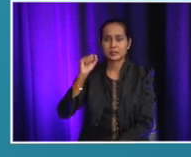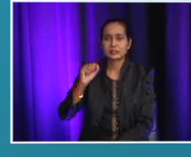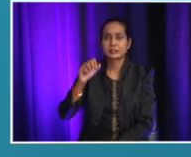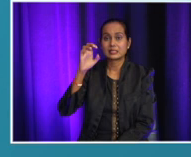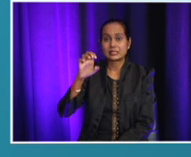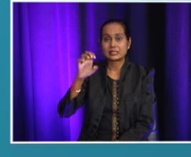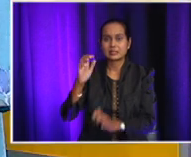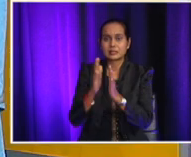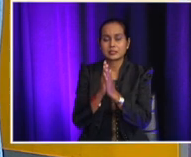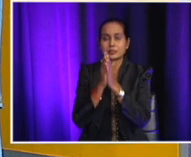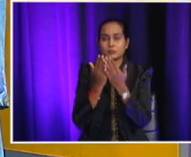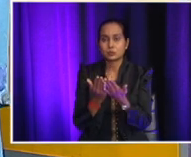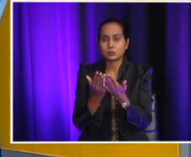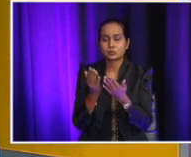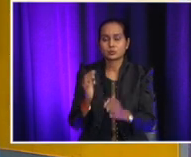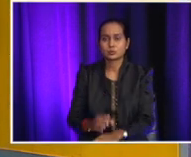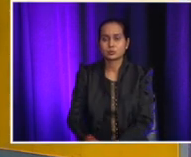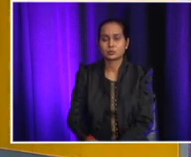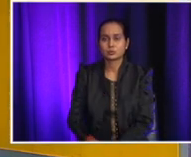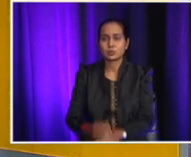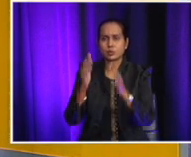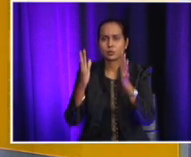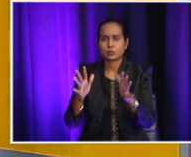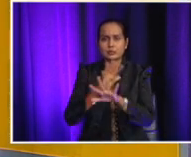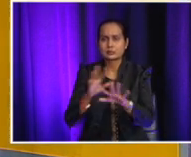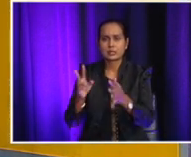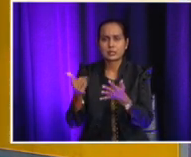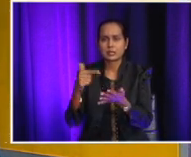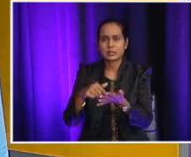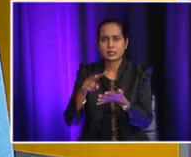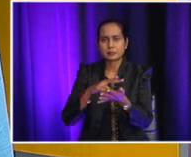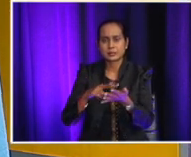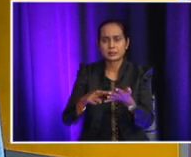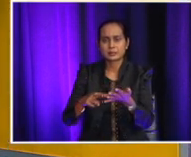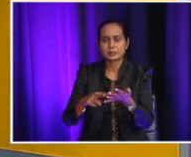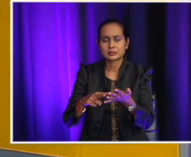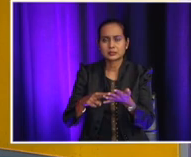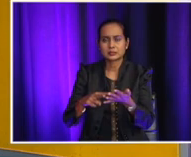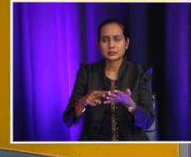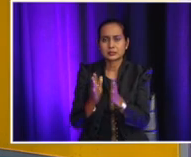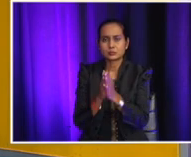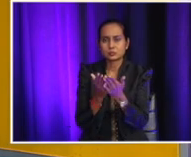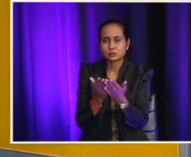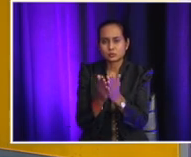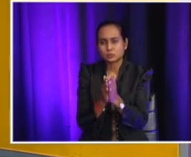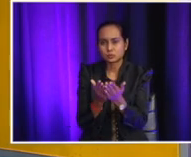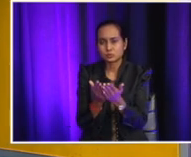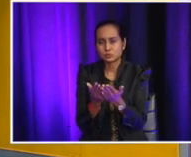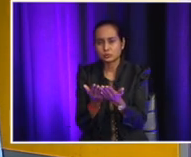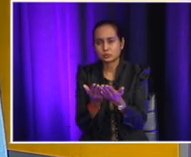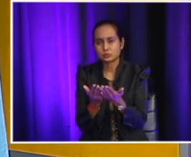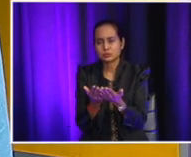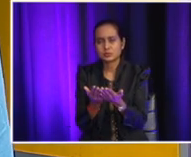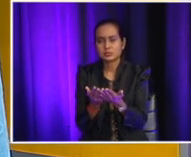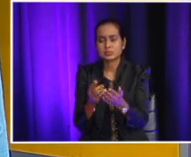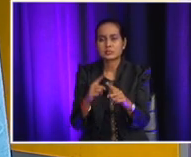masa kini ya pada masa sekarang orang tidak lagi membaca buku secara fisika macam hari ini yang kita bawa